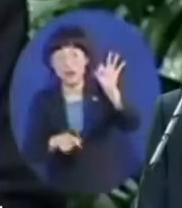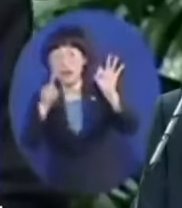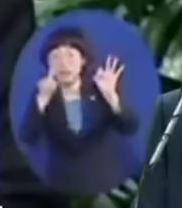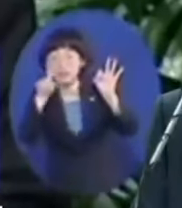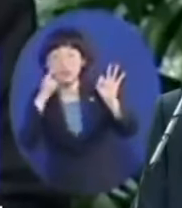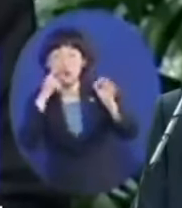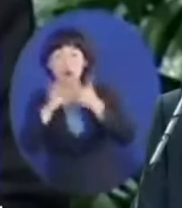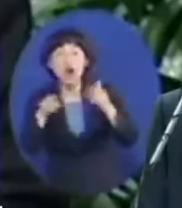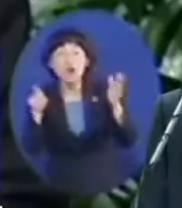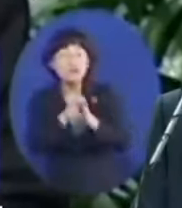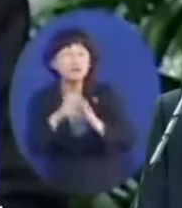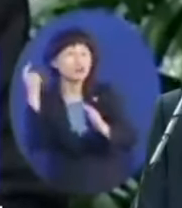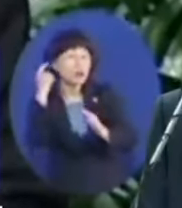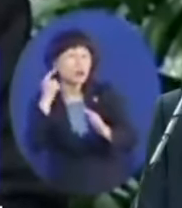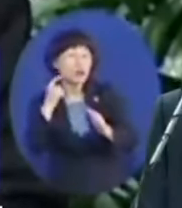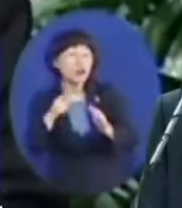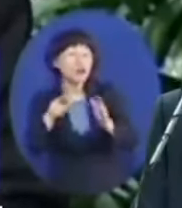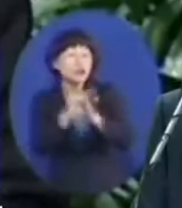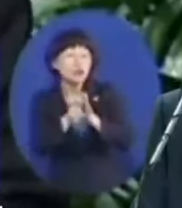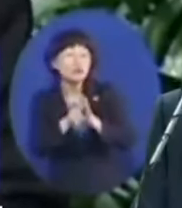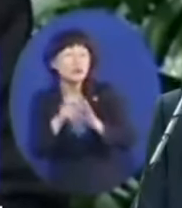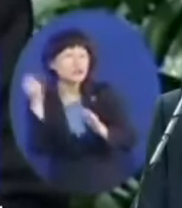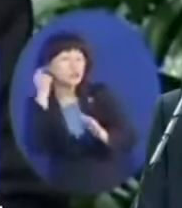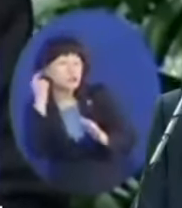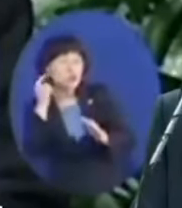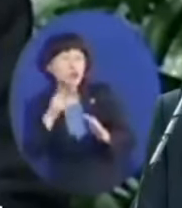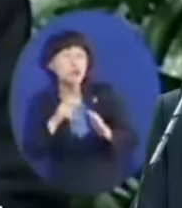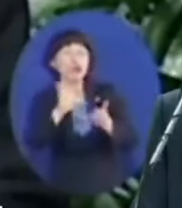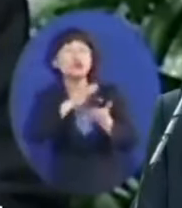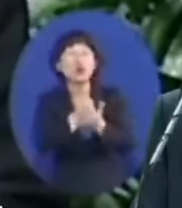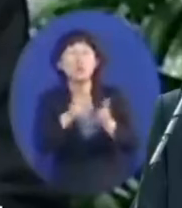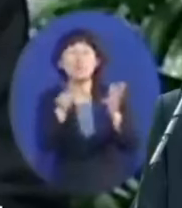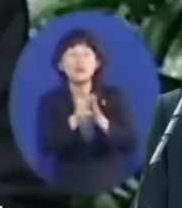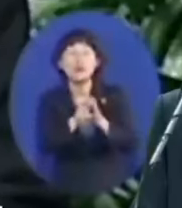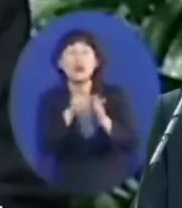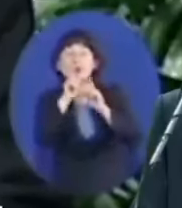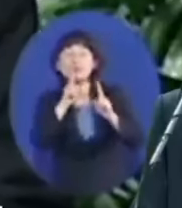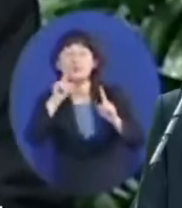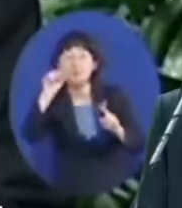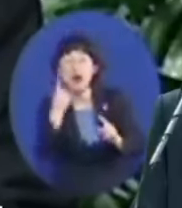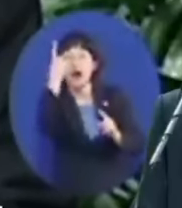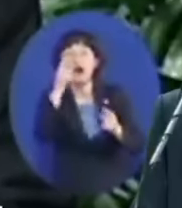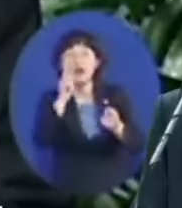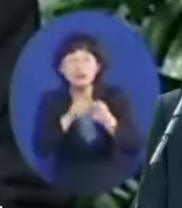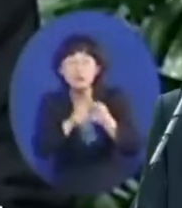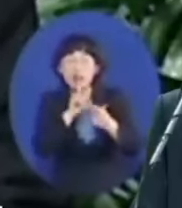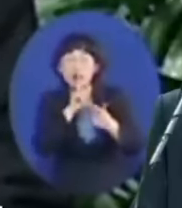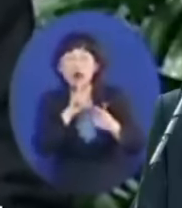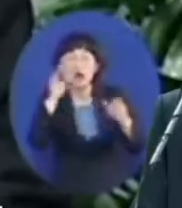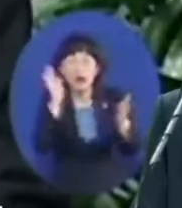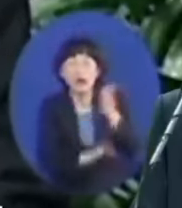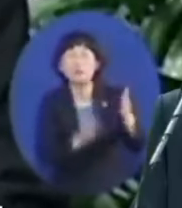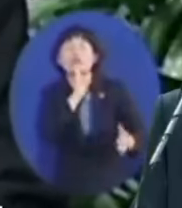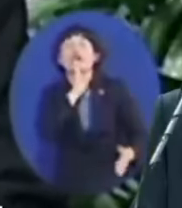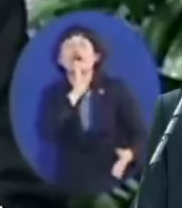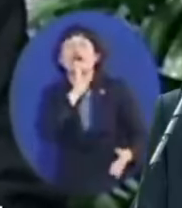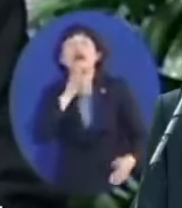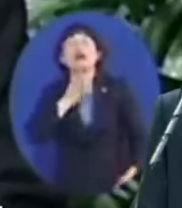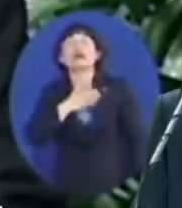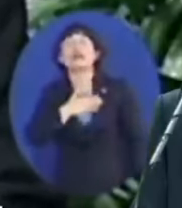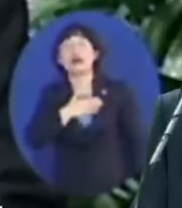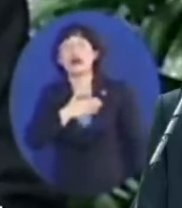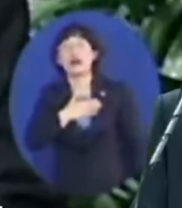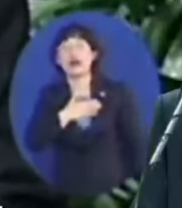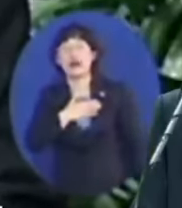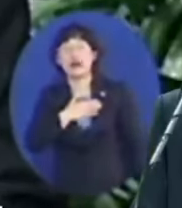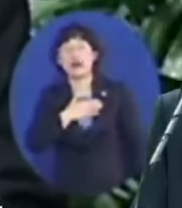들음에서 나며 들음은 그리스도의 말씀으로 말미암았다는 말을 듣자말자 마음이 뜨거워져서 무릎을 탁 쳤습니다. 그렇다. 내가